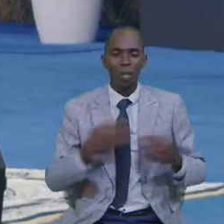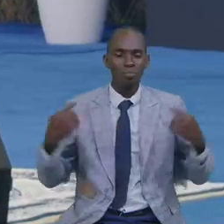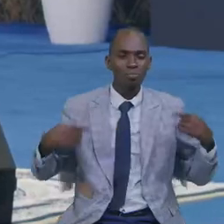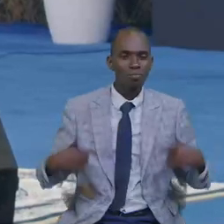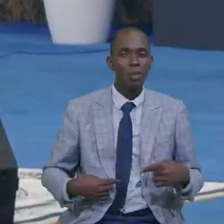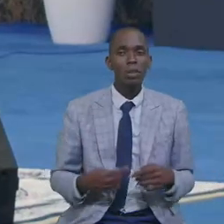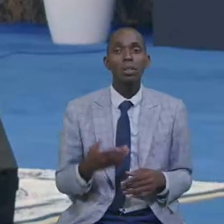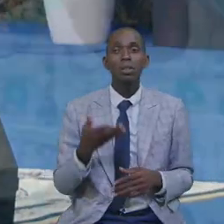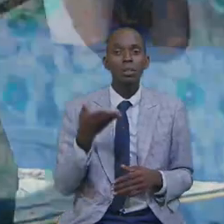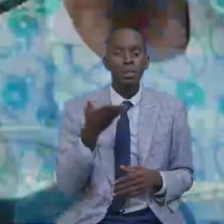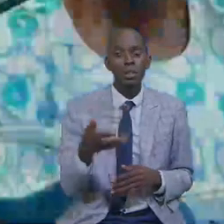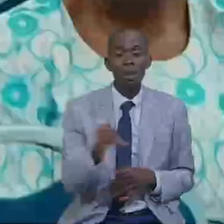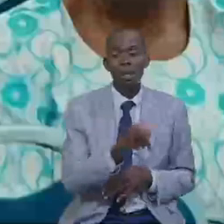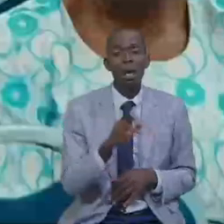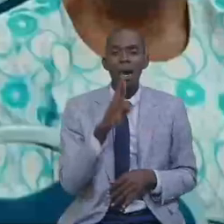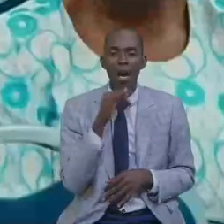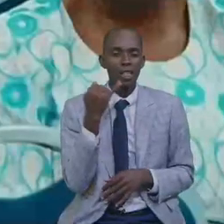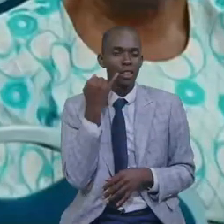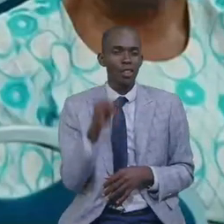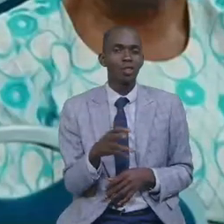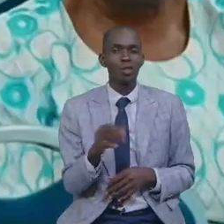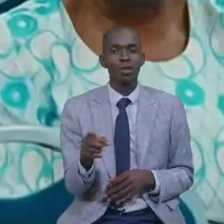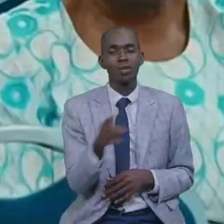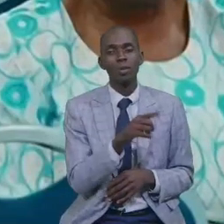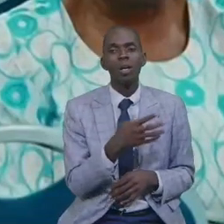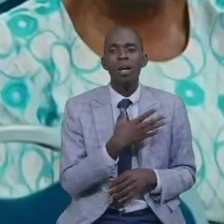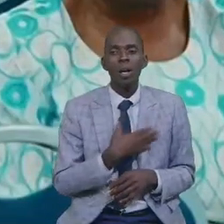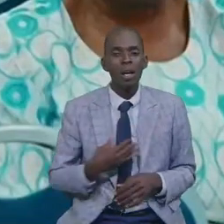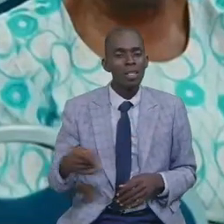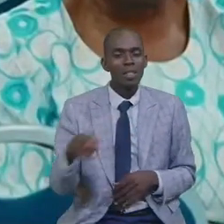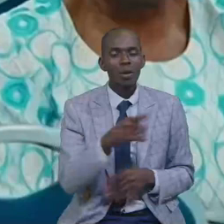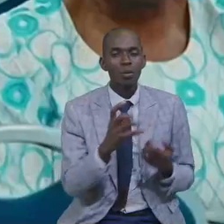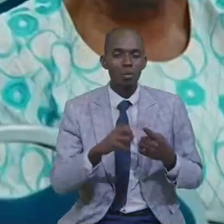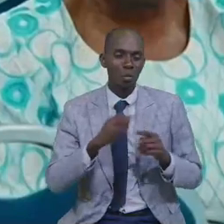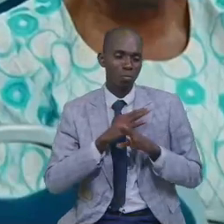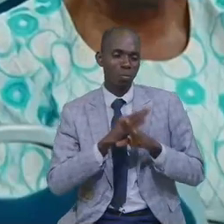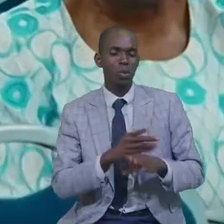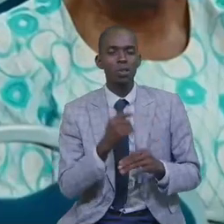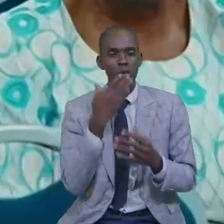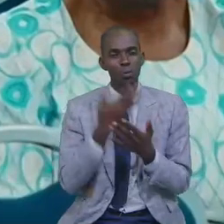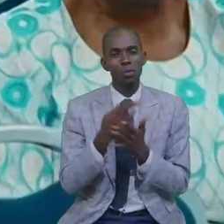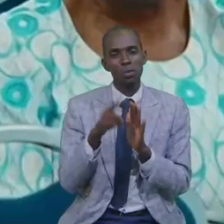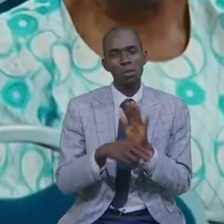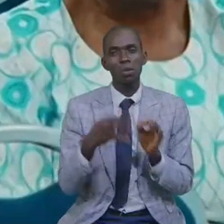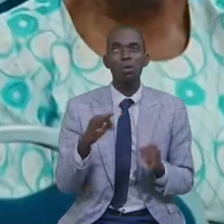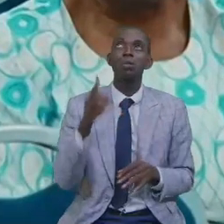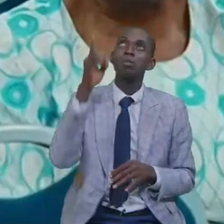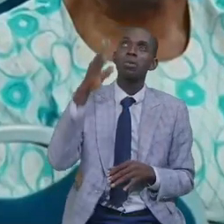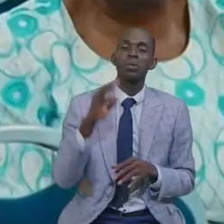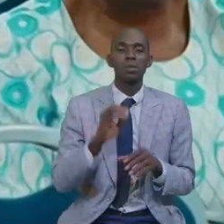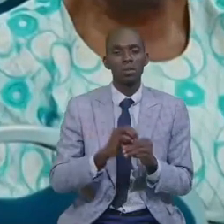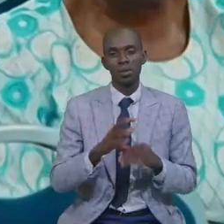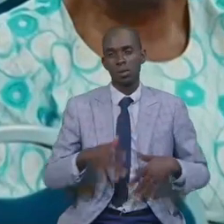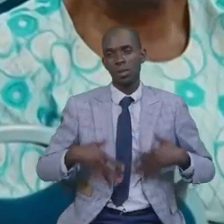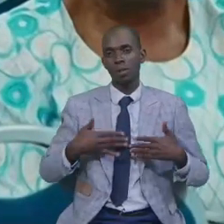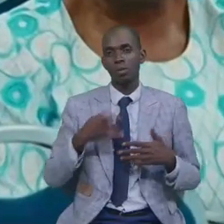et donc c'est pourquoi les démons cherche à tourmenter les gens et si toi tu veux la bonté le bonheur ils sont jaloux